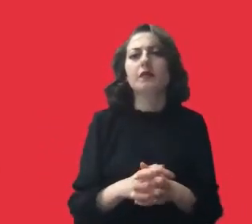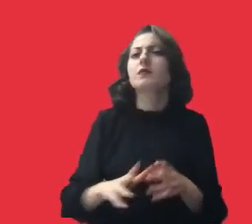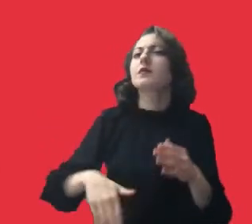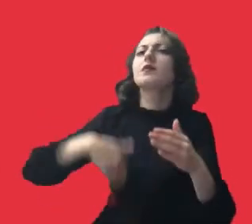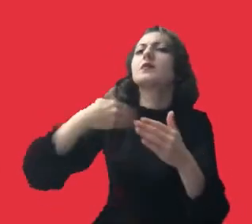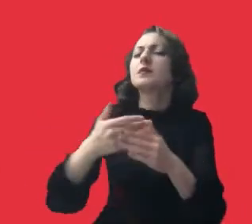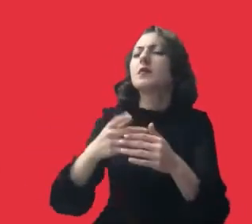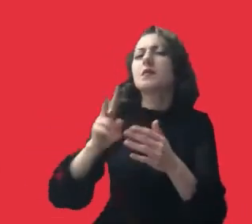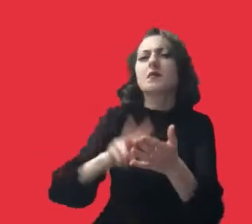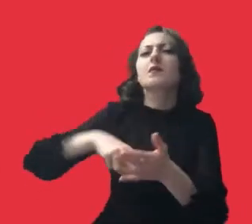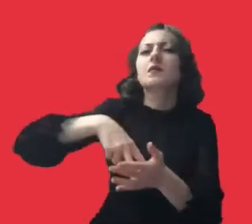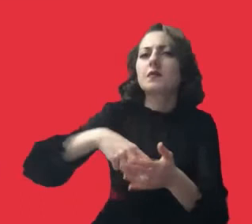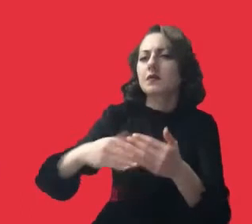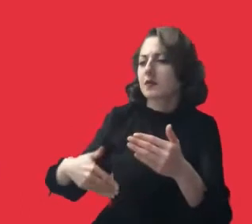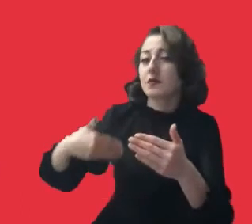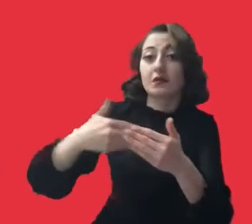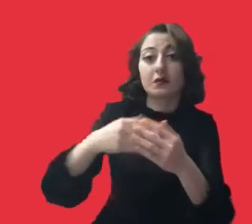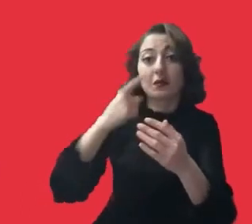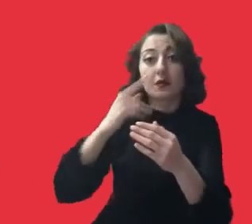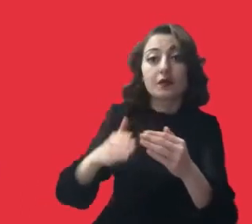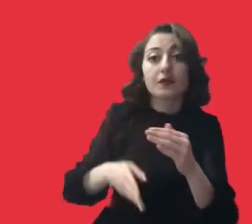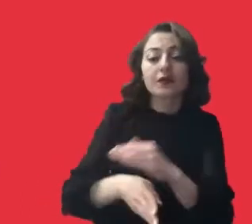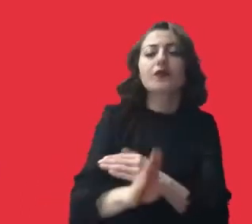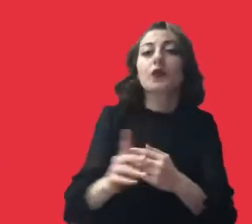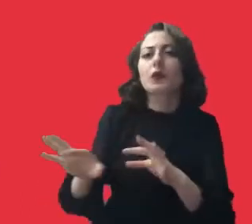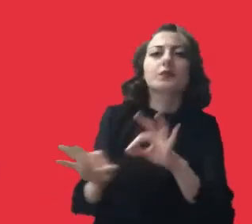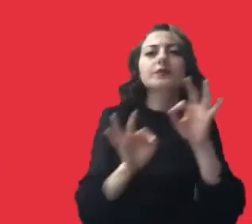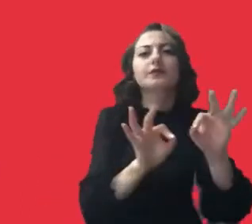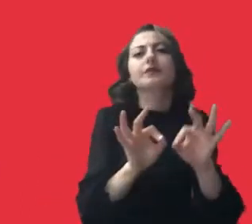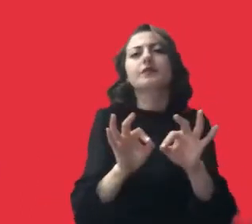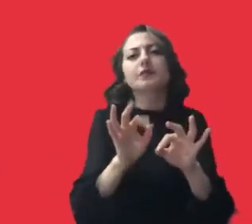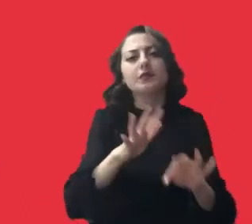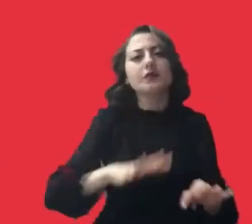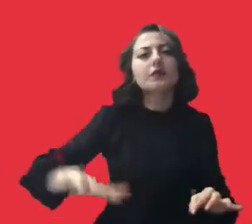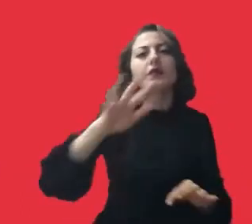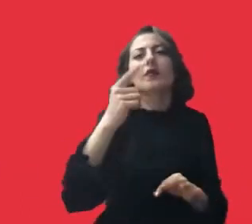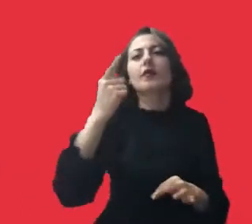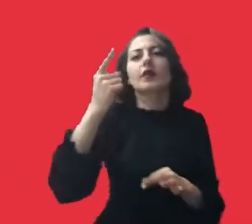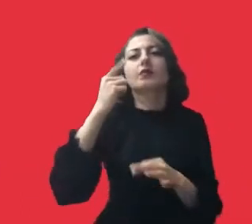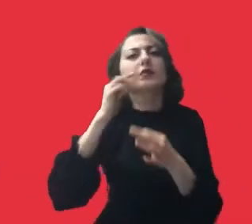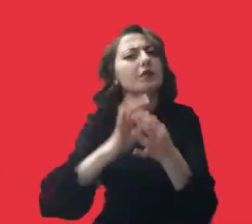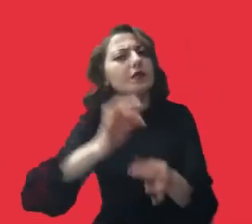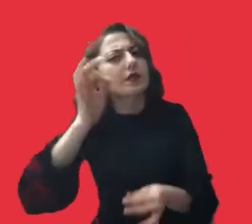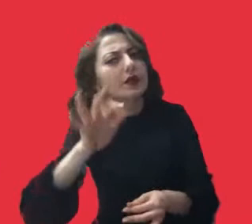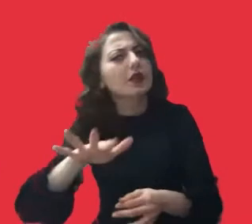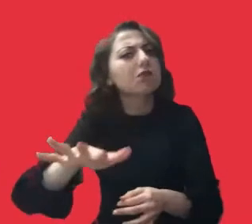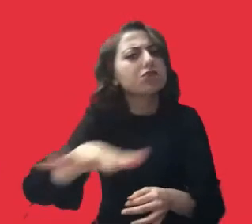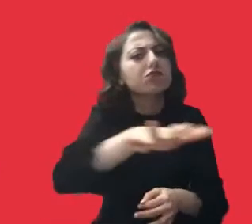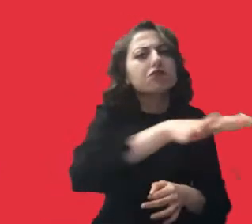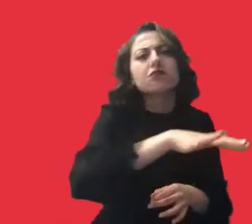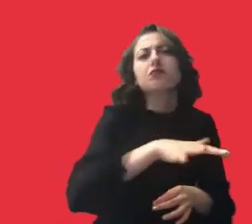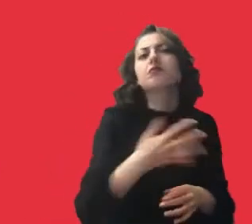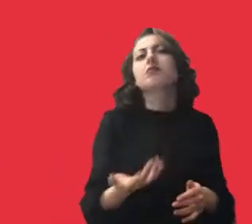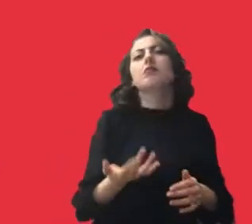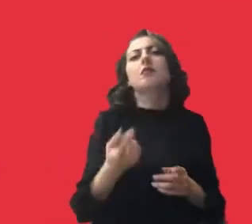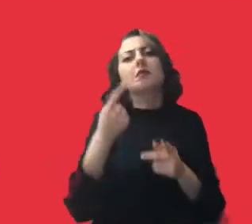in kalkınma the next geçiş stages, we aşaması focused olarak on değerlendirmesi. development. Yani hem bu bütün insani And ihtiyaçların hem de insanın kendini